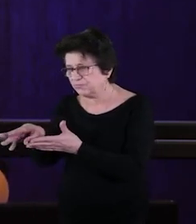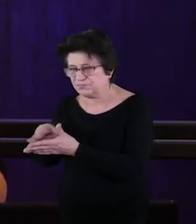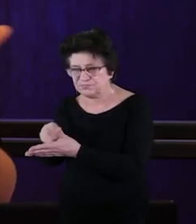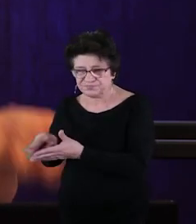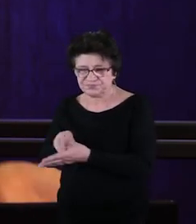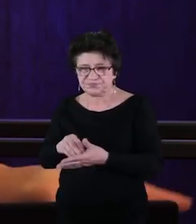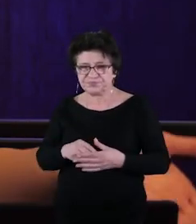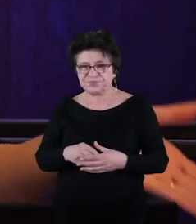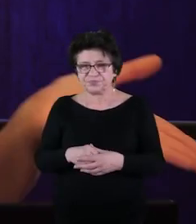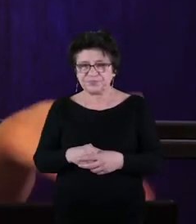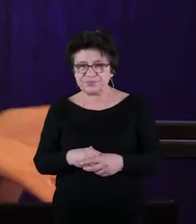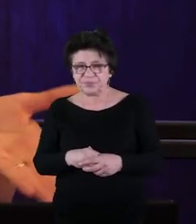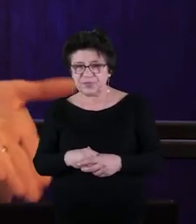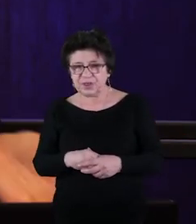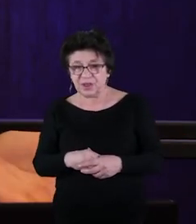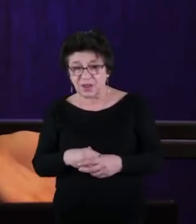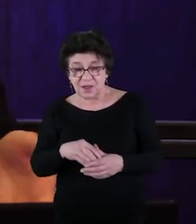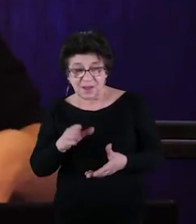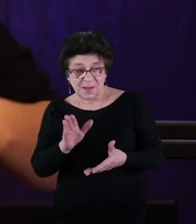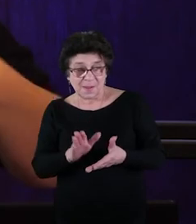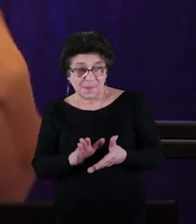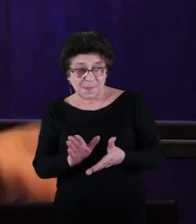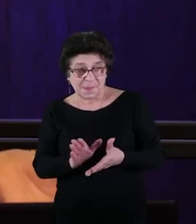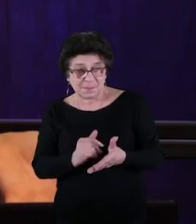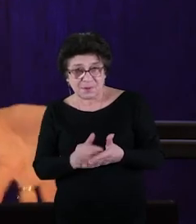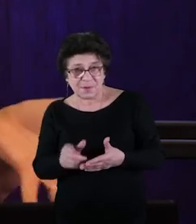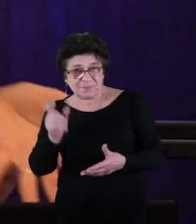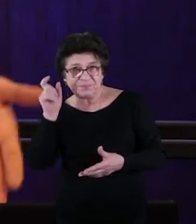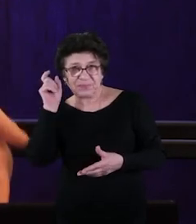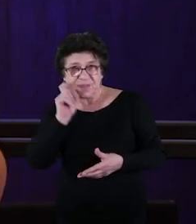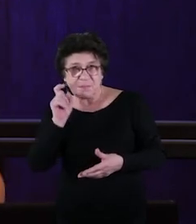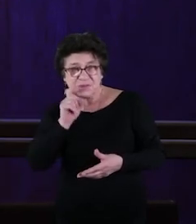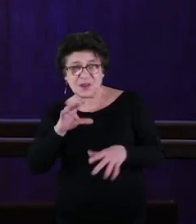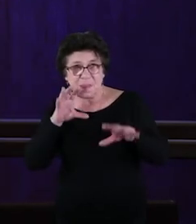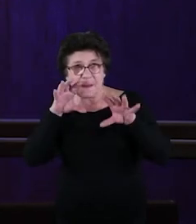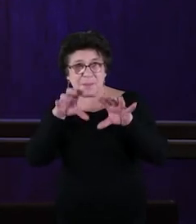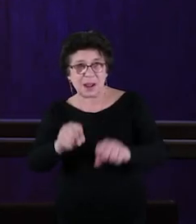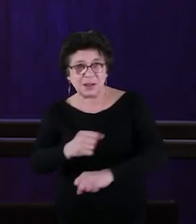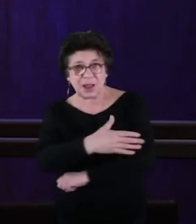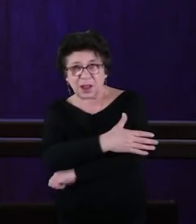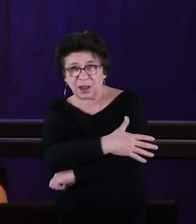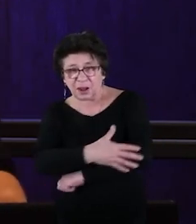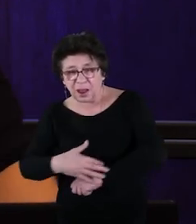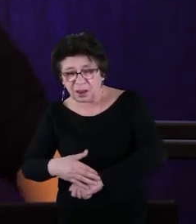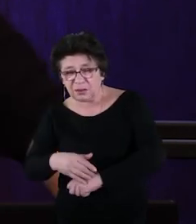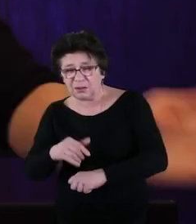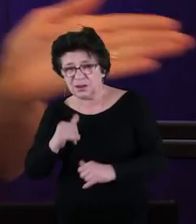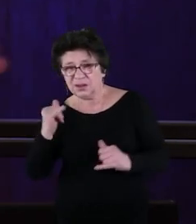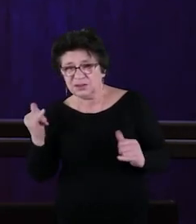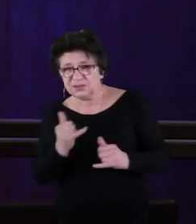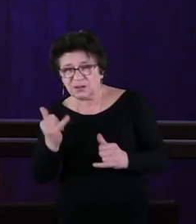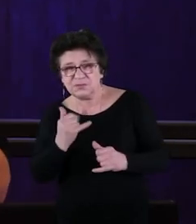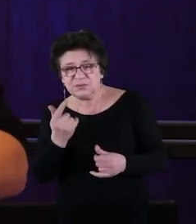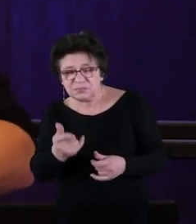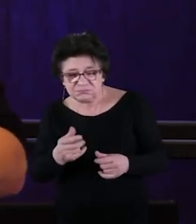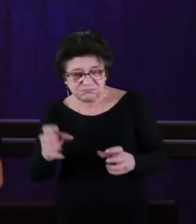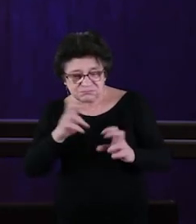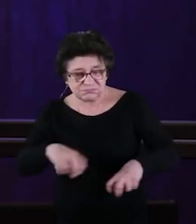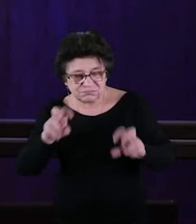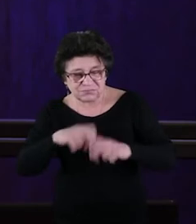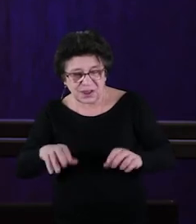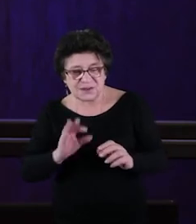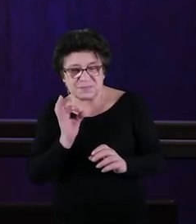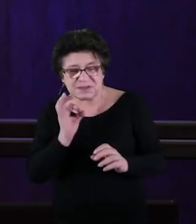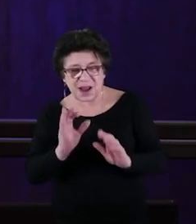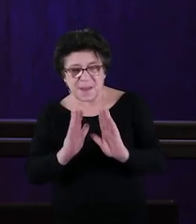to na tym że jak tylko Niemcy napadli na jakiś kraj to wtedy grabili bibliotekę tą masońską i ona szła